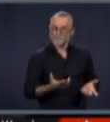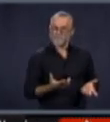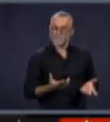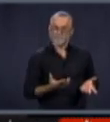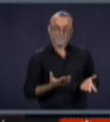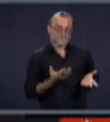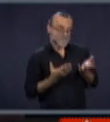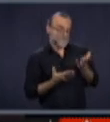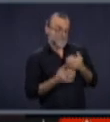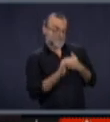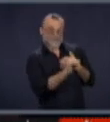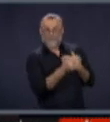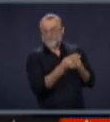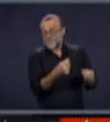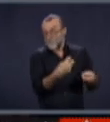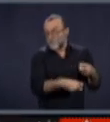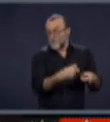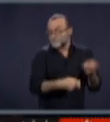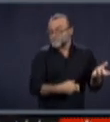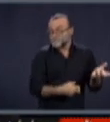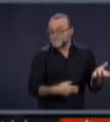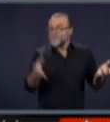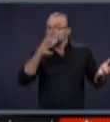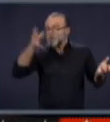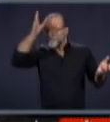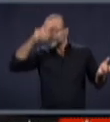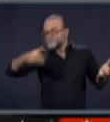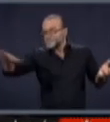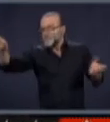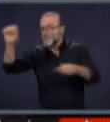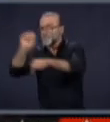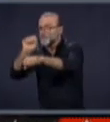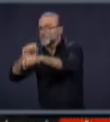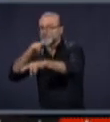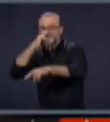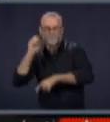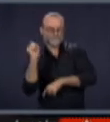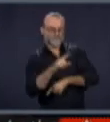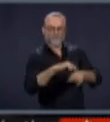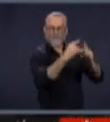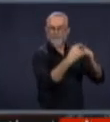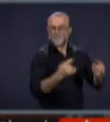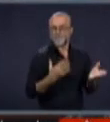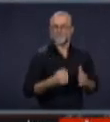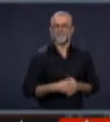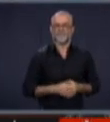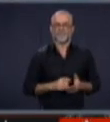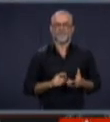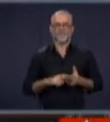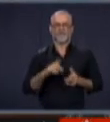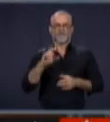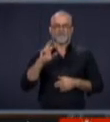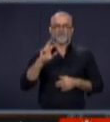d'été? Ce sera peut-être une solution pour les parents qui devront travailler pendant l'été.